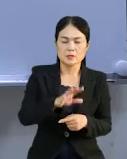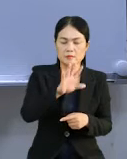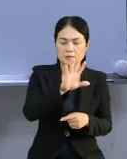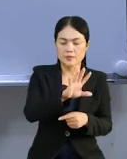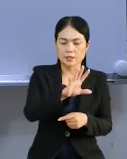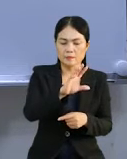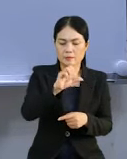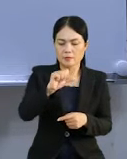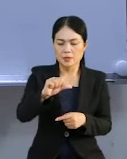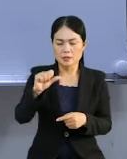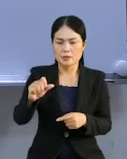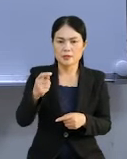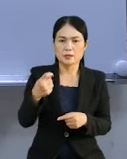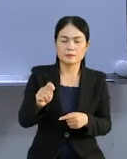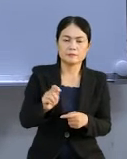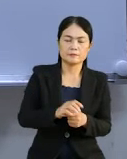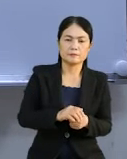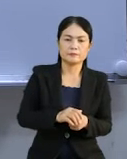rìa.